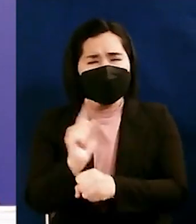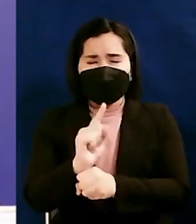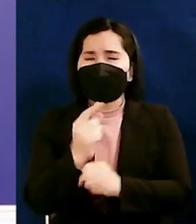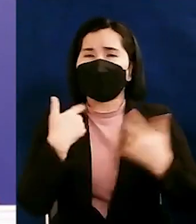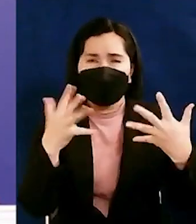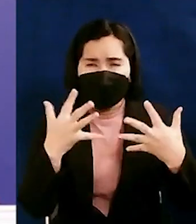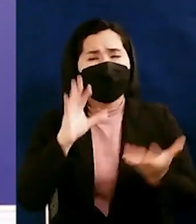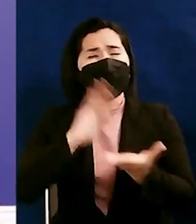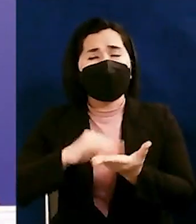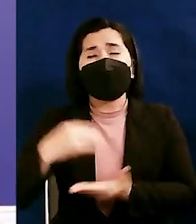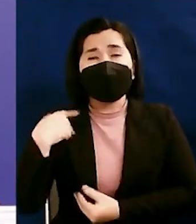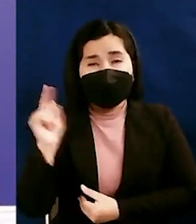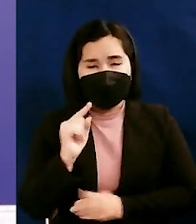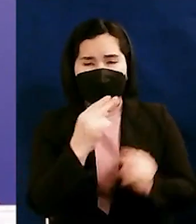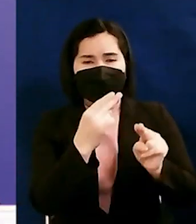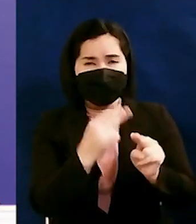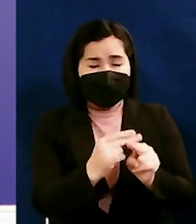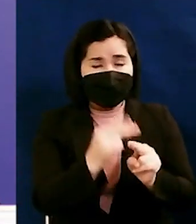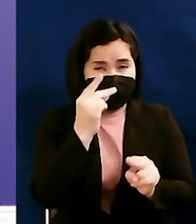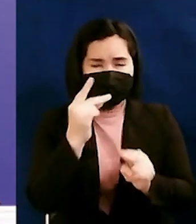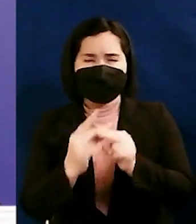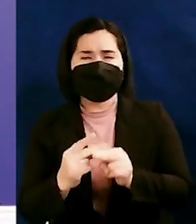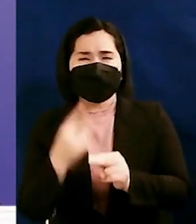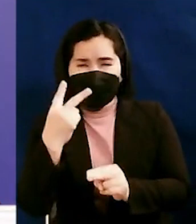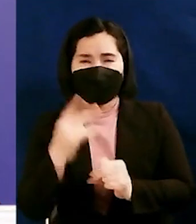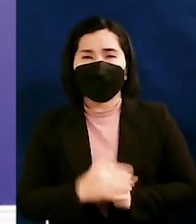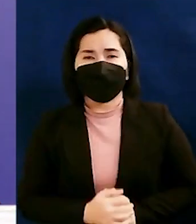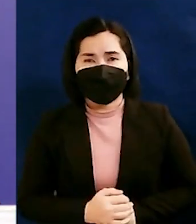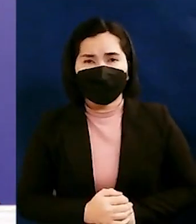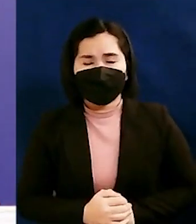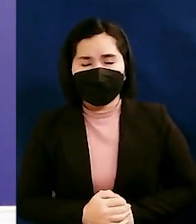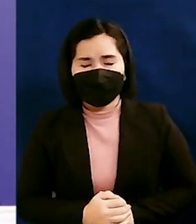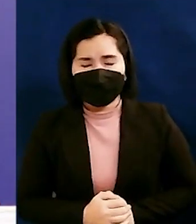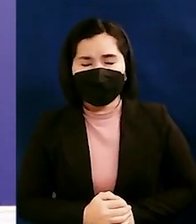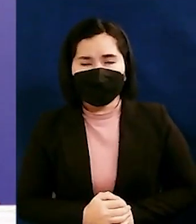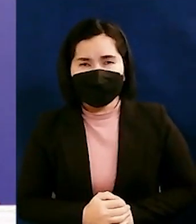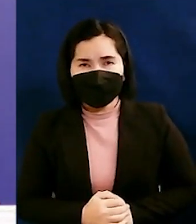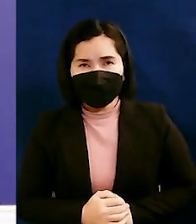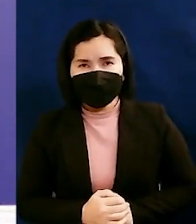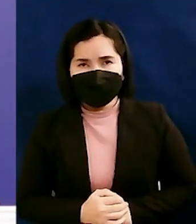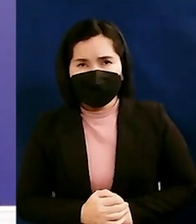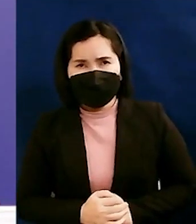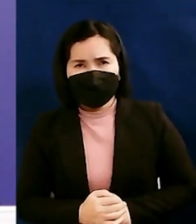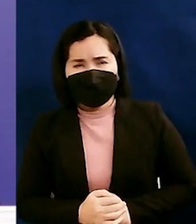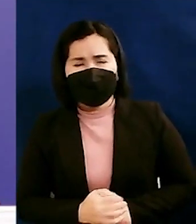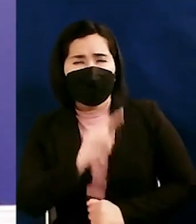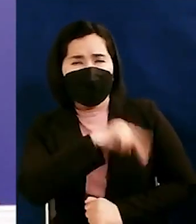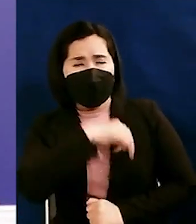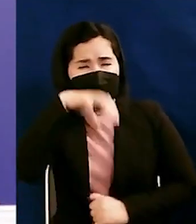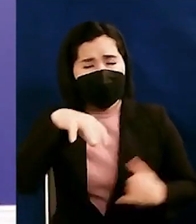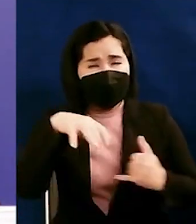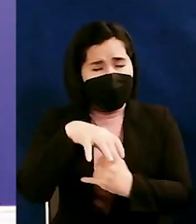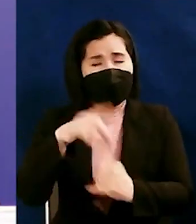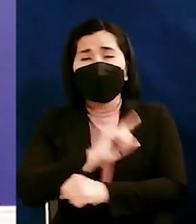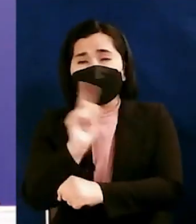ามสกุลนะครับนะฮะแล้วก็มีการว่าดิสชาร์ตเมื่อไหร่นะครับแอดมิดเมื่อไหร่นะครับ